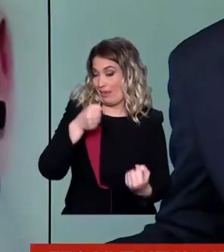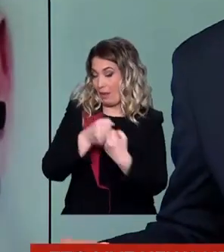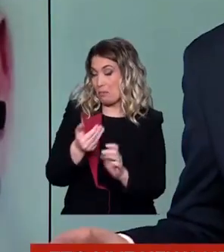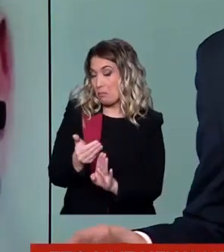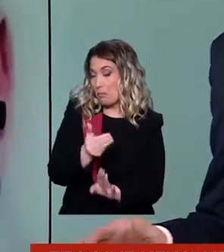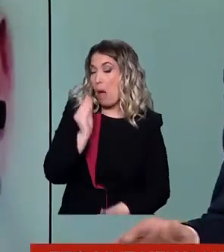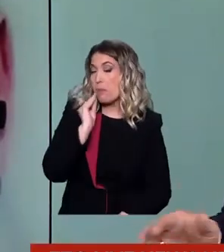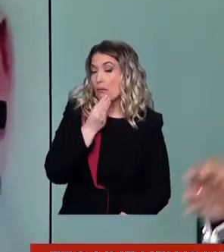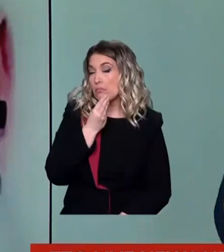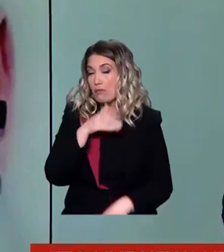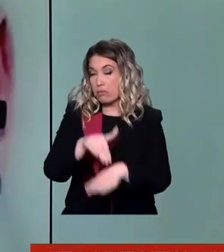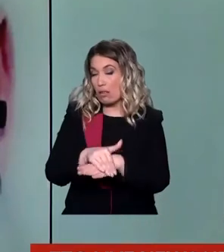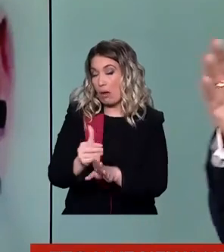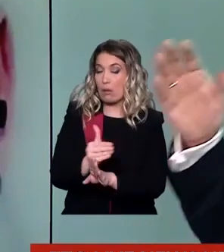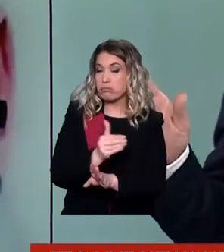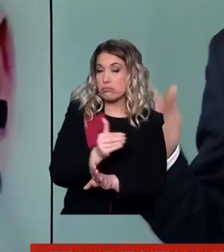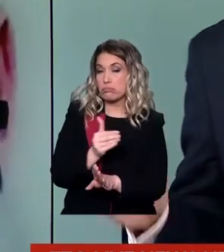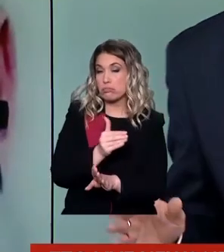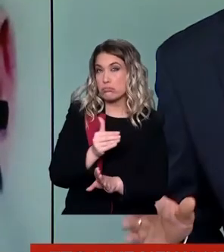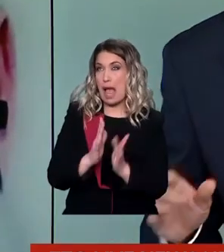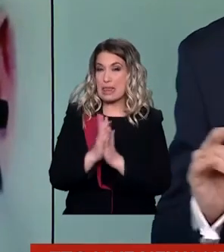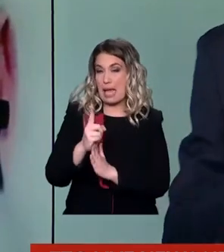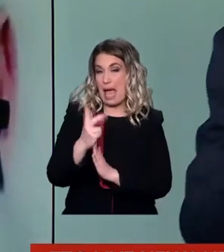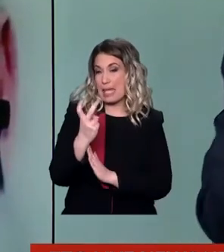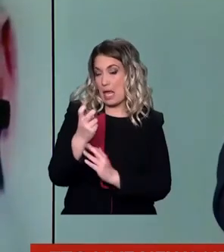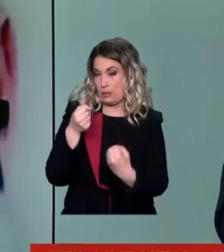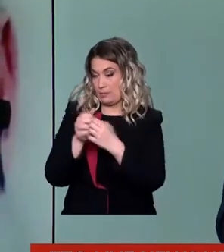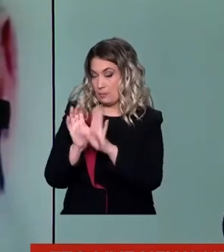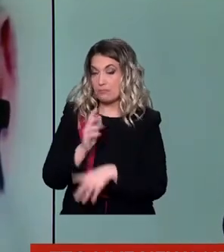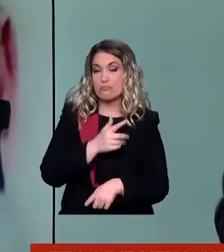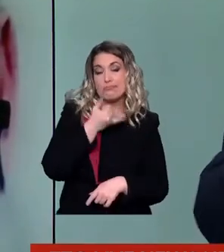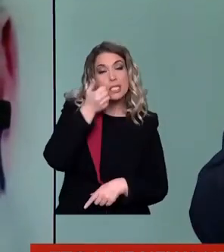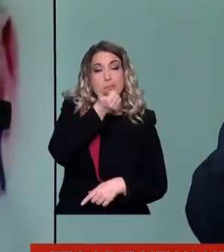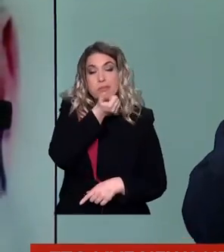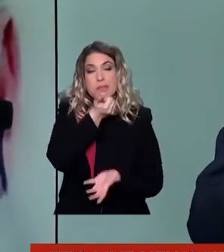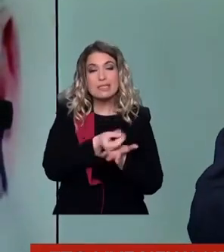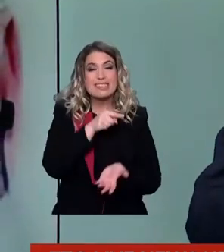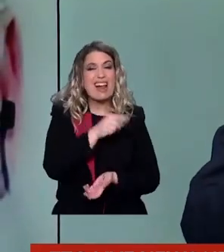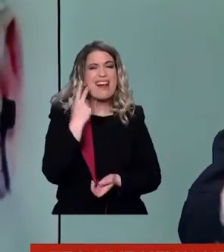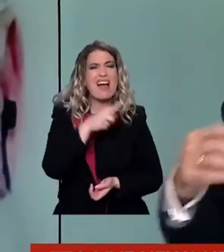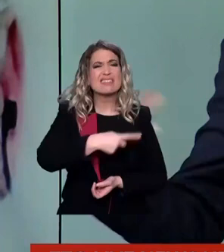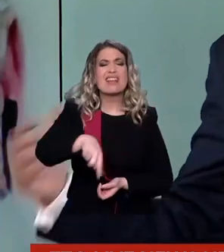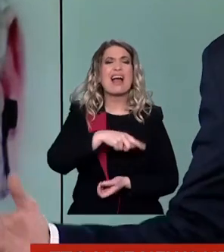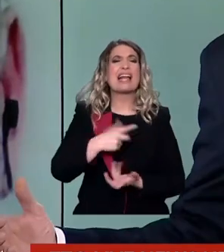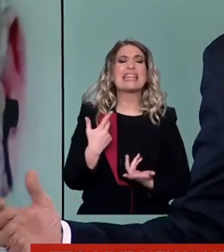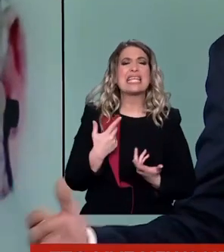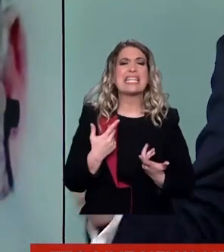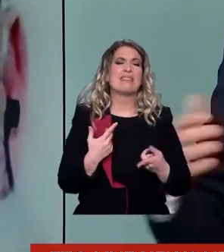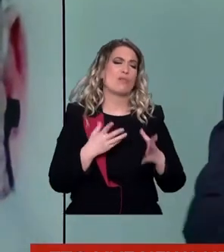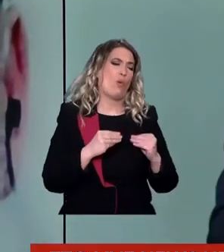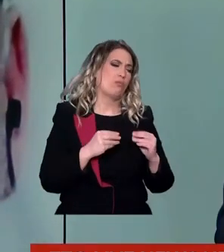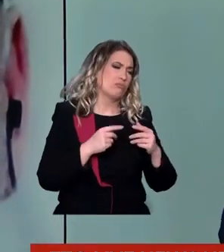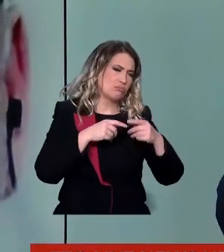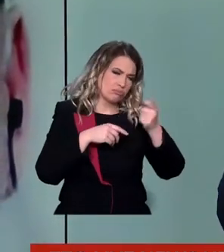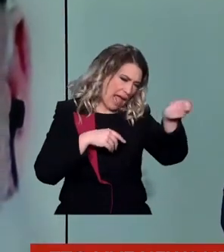απόγευμα έχουν κυρίως προέρχονται από το σταθμαρχείο της λάρισας και συνομιλούν ελεγκτές με άλλους